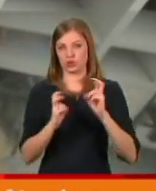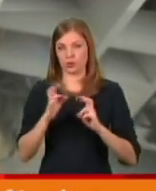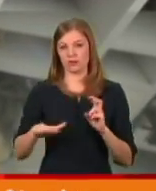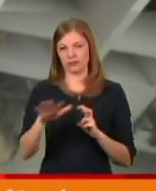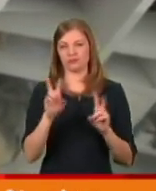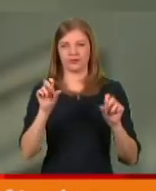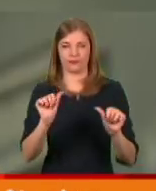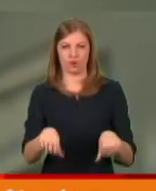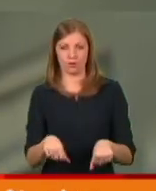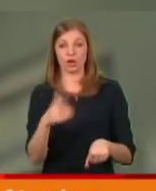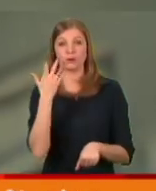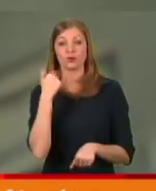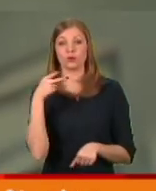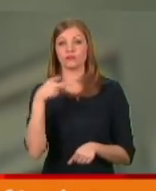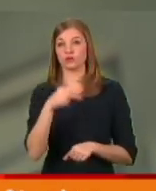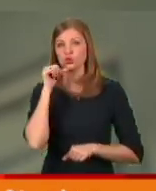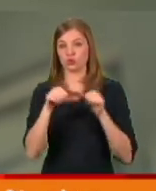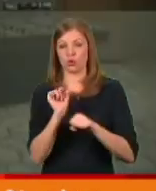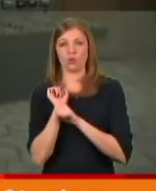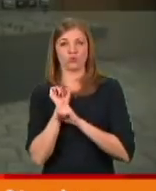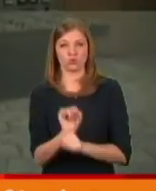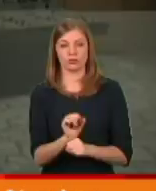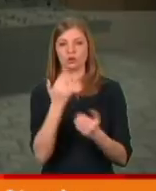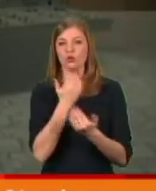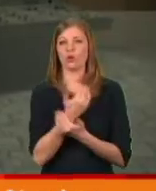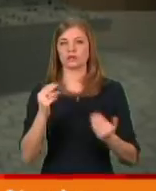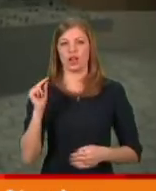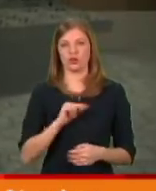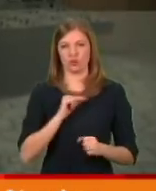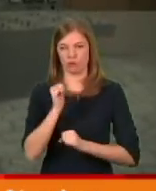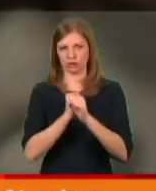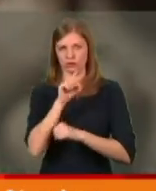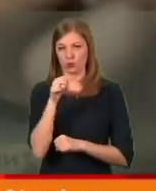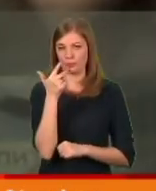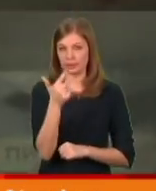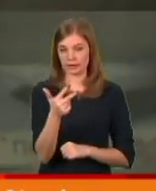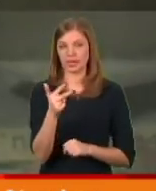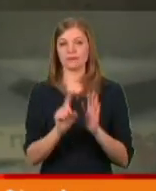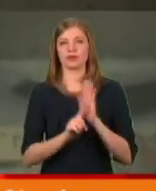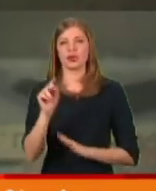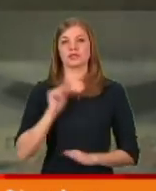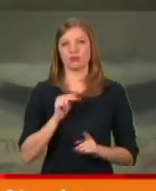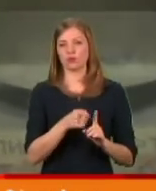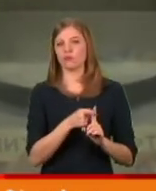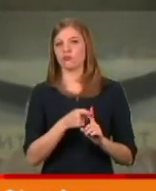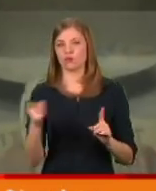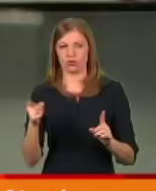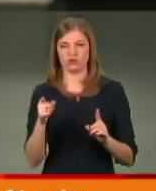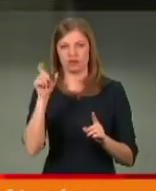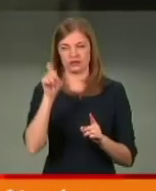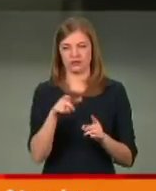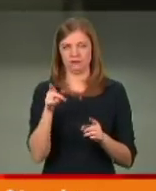підприємства формальна. Коли 2000 року зупинили останній робочий реактор номер 3, запустили процес виведення ЧАЕС